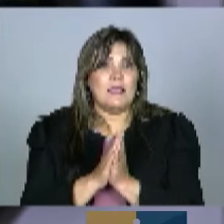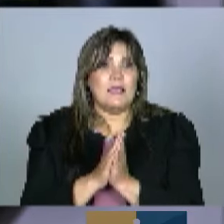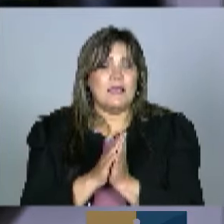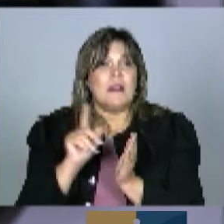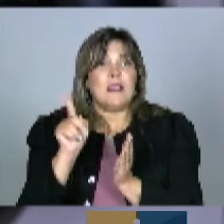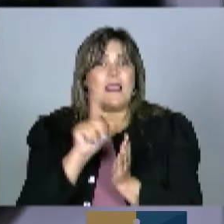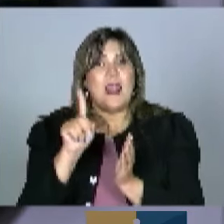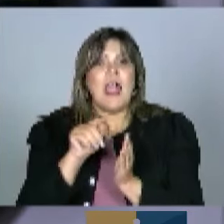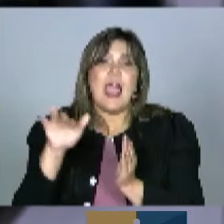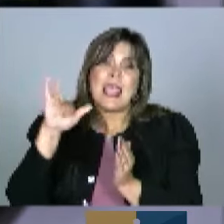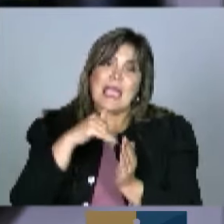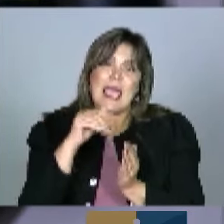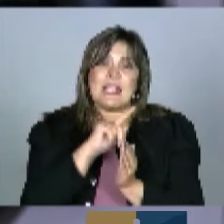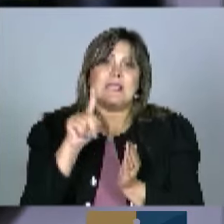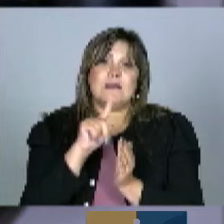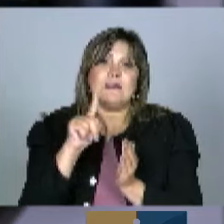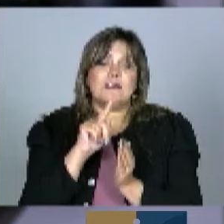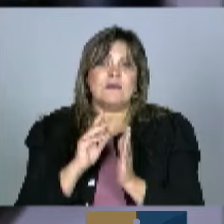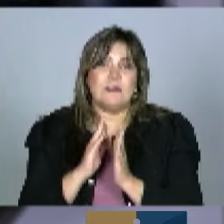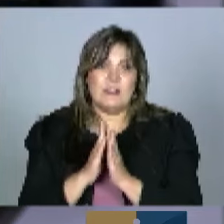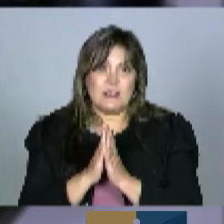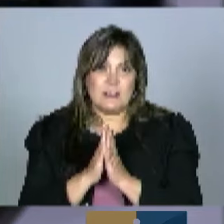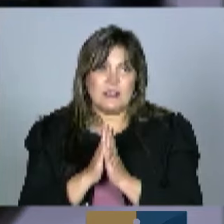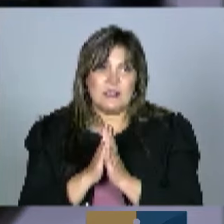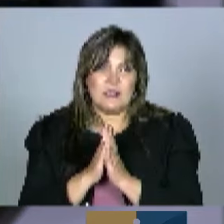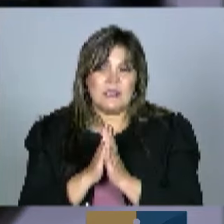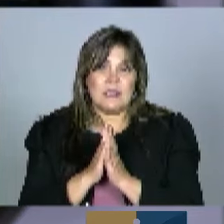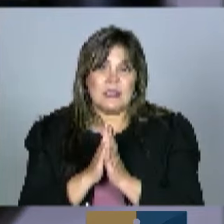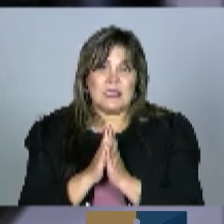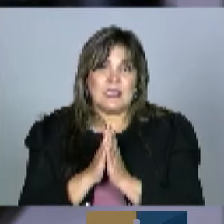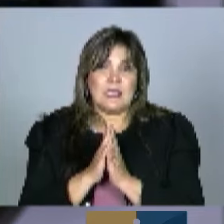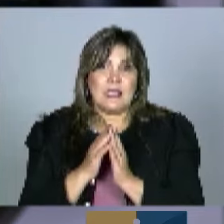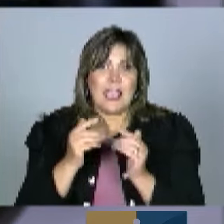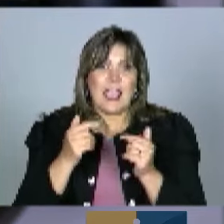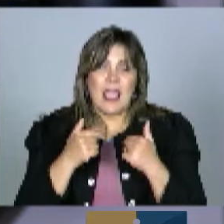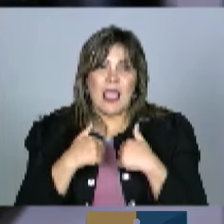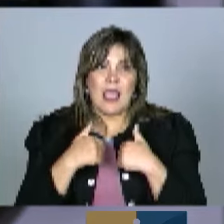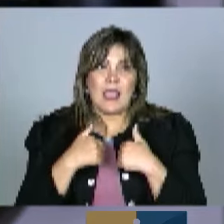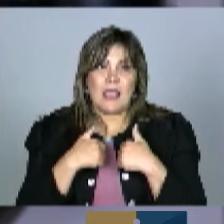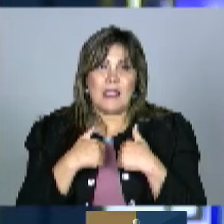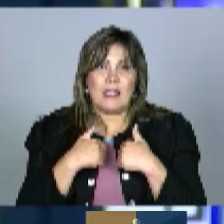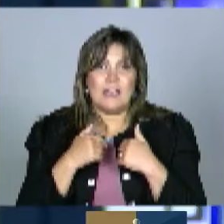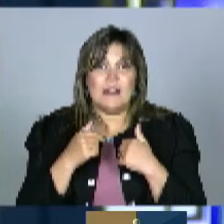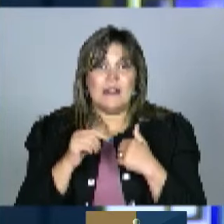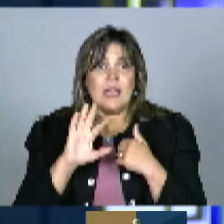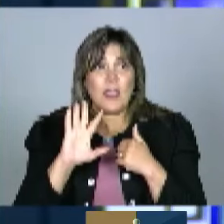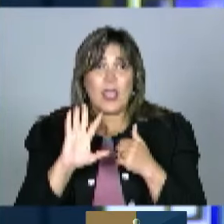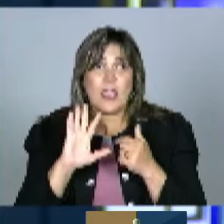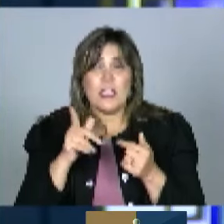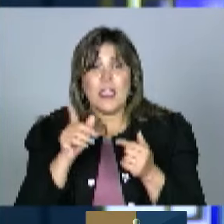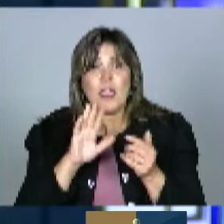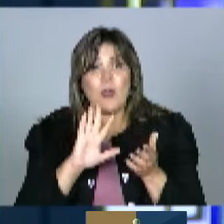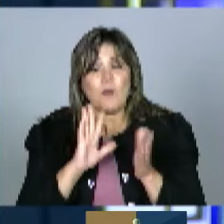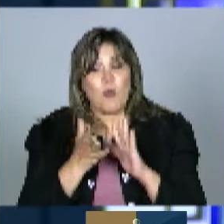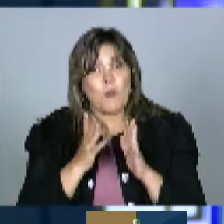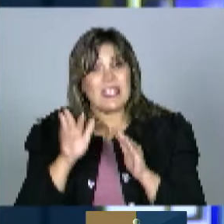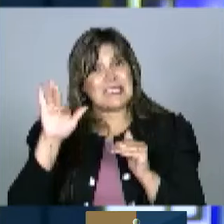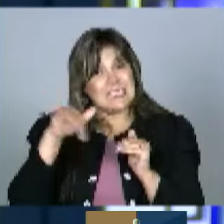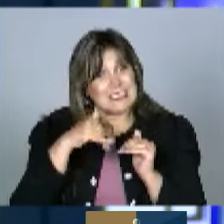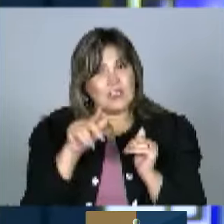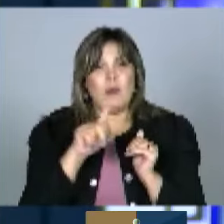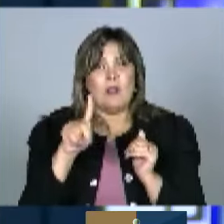لسه ما جتش لغايه دلوقتي لسه احنا ما اتكلمناش في حاجه بس احنا سالين ان عايزه تيجي هل هلز تيجي الشقه مقفوله